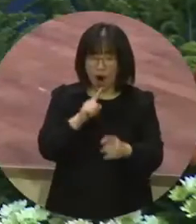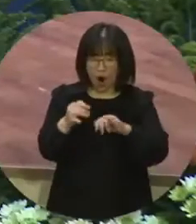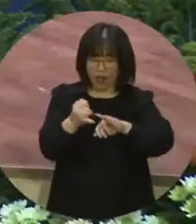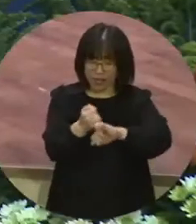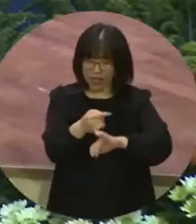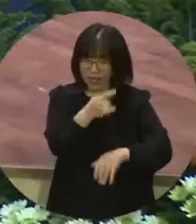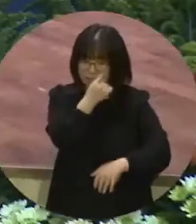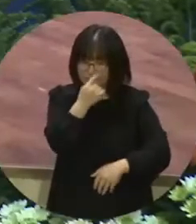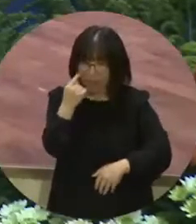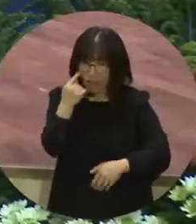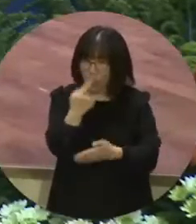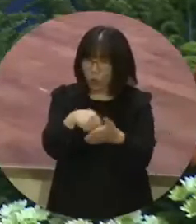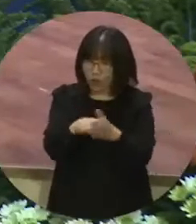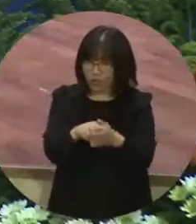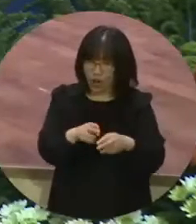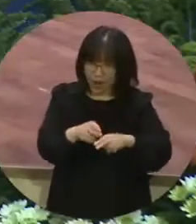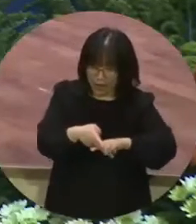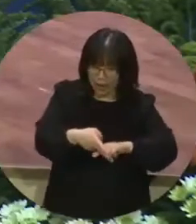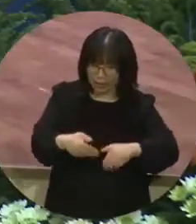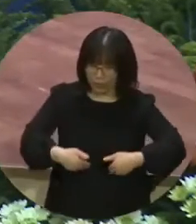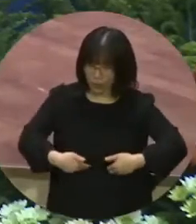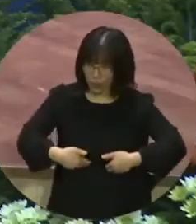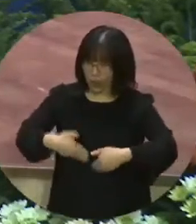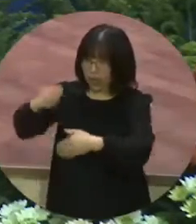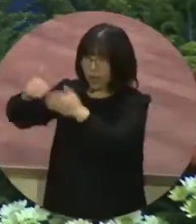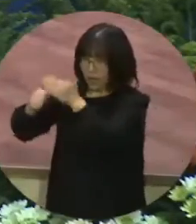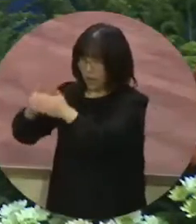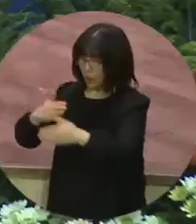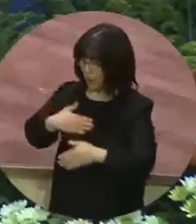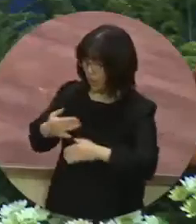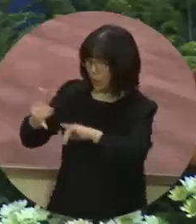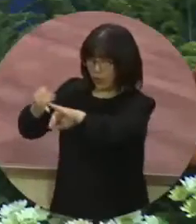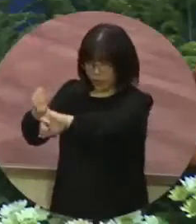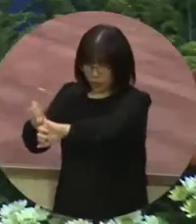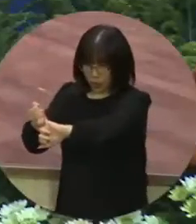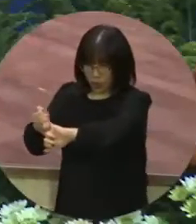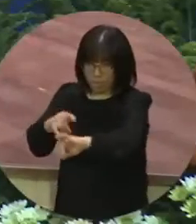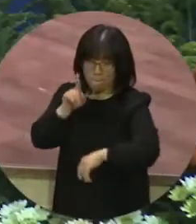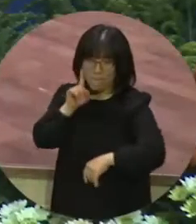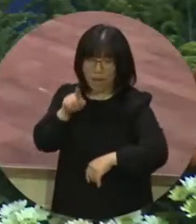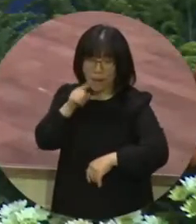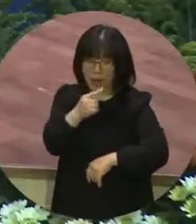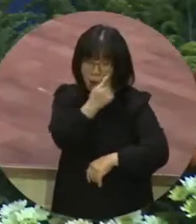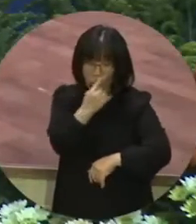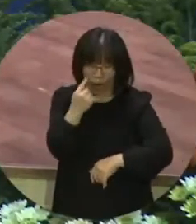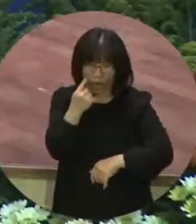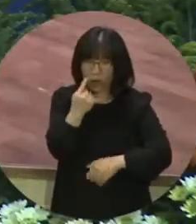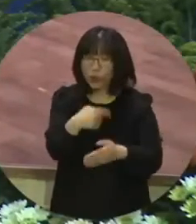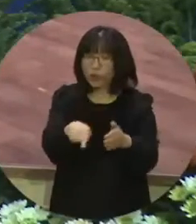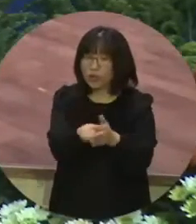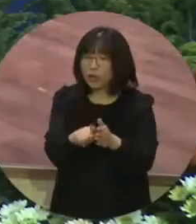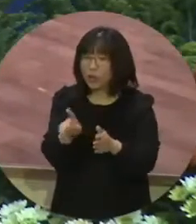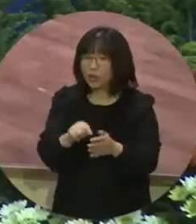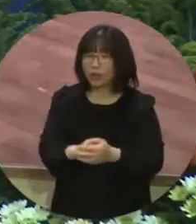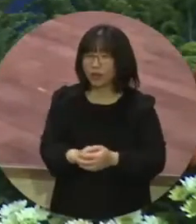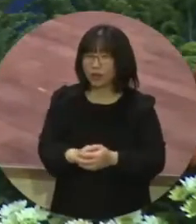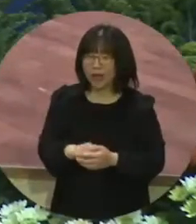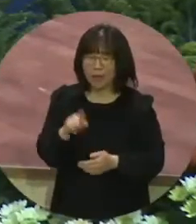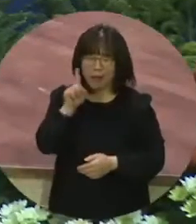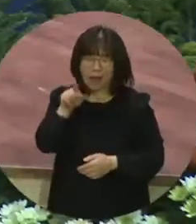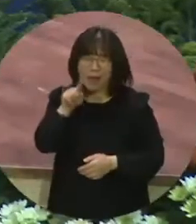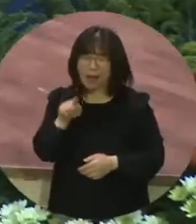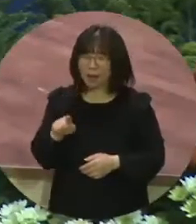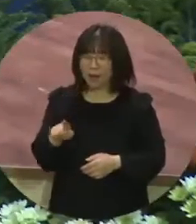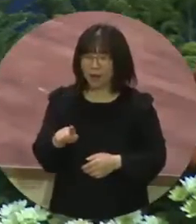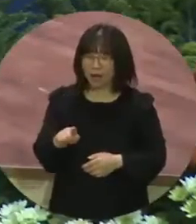행해라. 그래가지고 내가 나와 너의 언약이다. 언약을 그래 매일 확인해라. 매일 확인. 매일 확인은 매일 몇 번씩